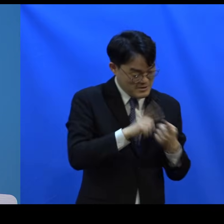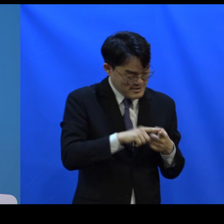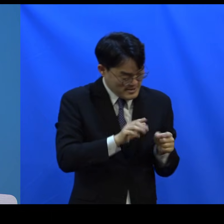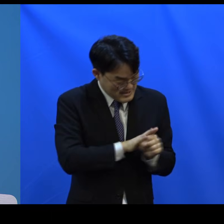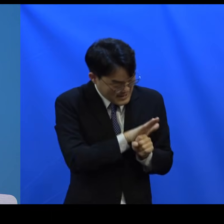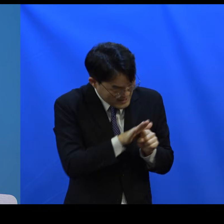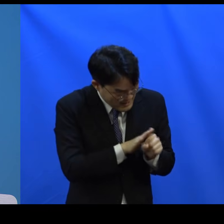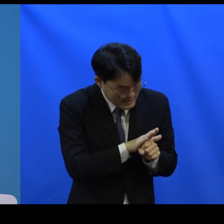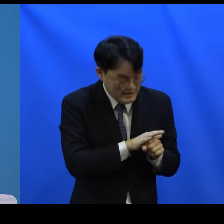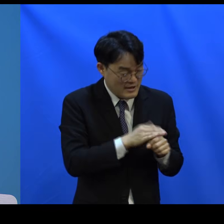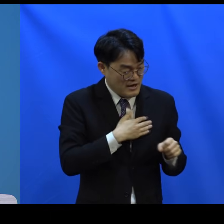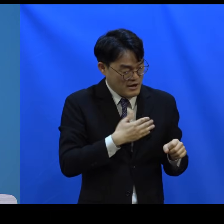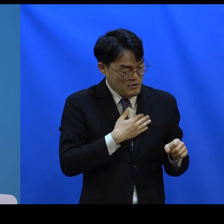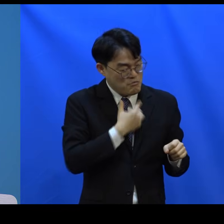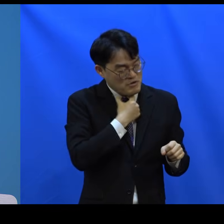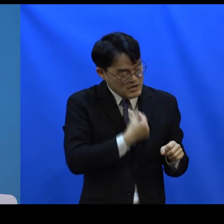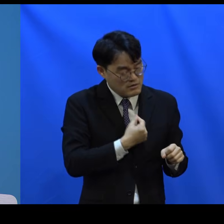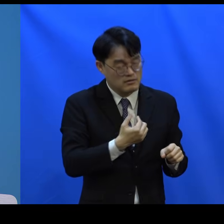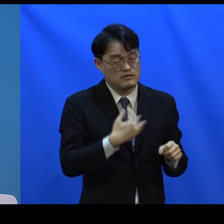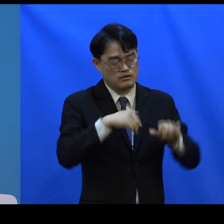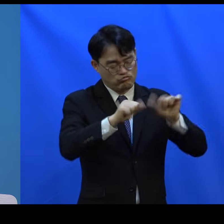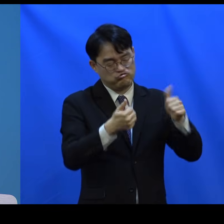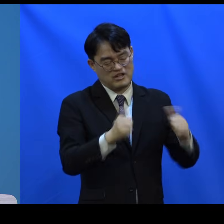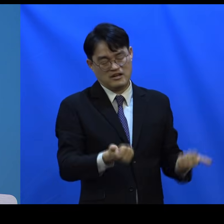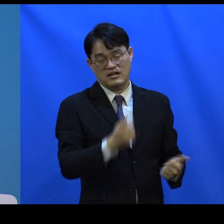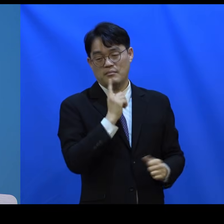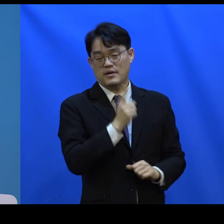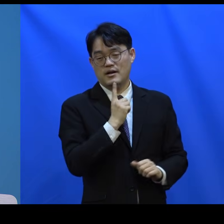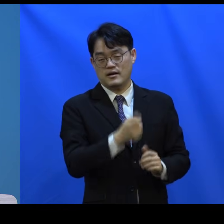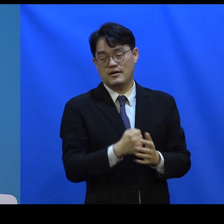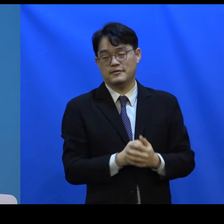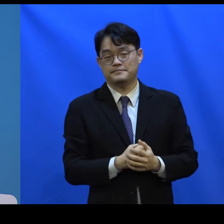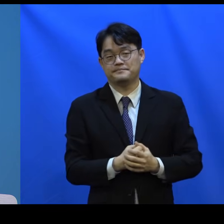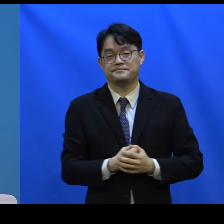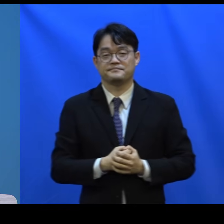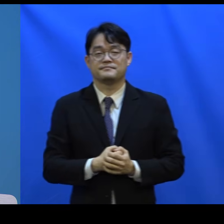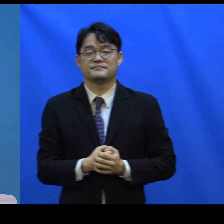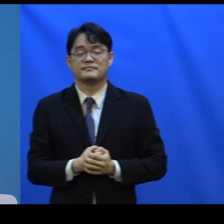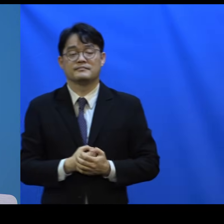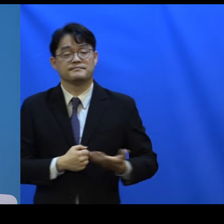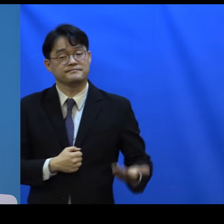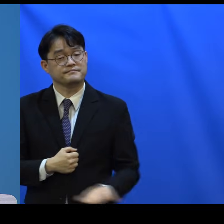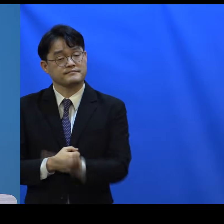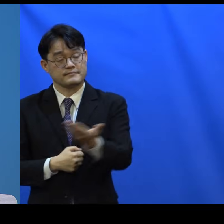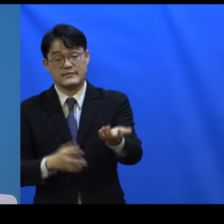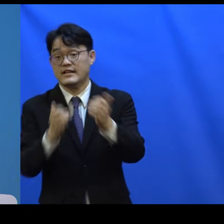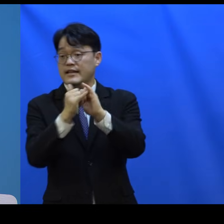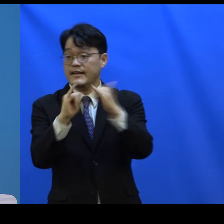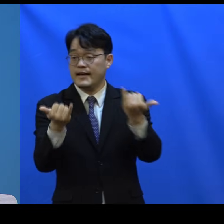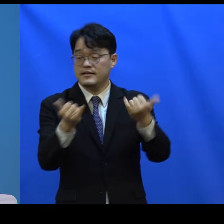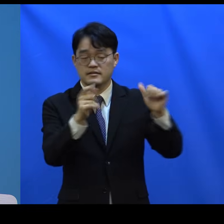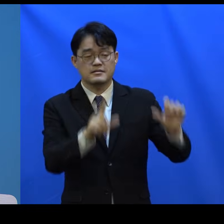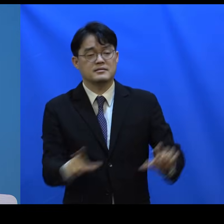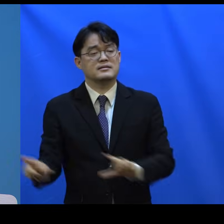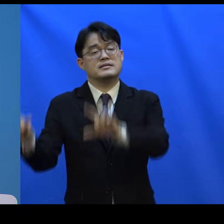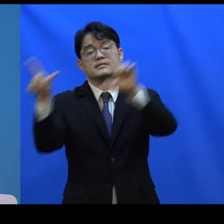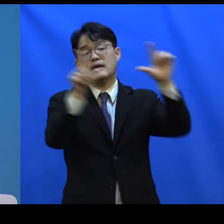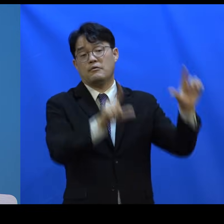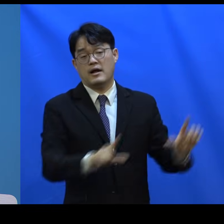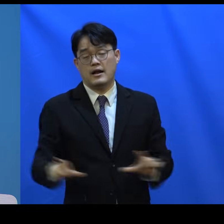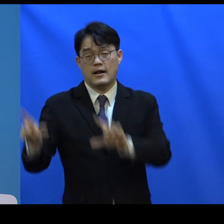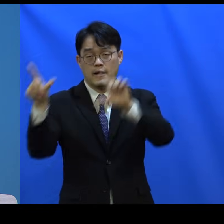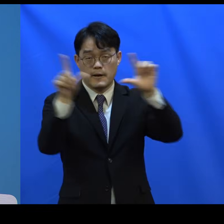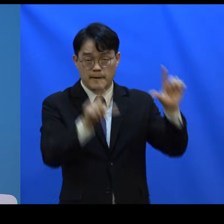신학자가 인간은 생활 도구를 바꾸는 순간 신을 바꾼다 그래요. 생활 도구, 굉장히 중요한 생활 도구를